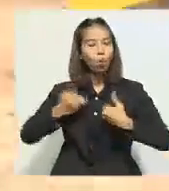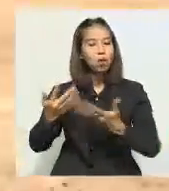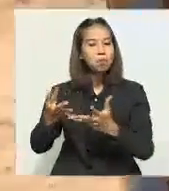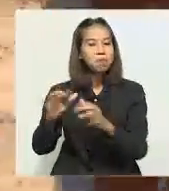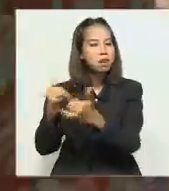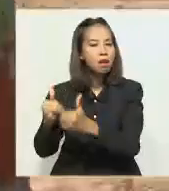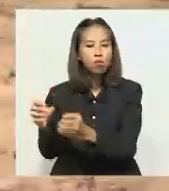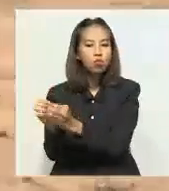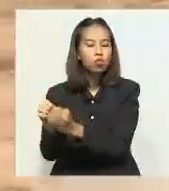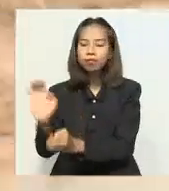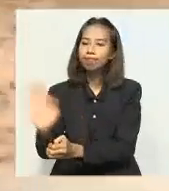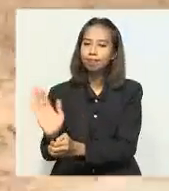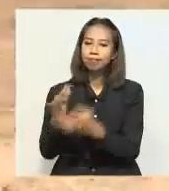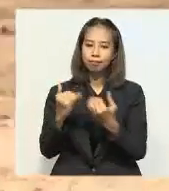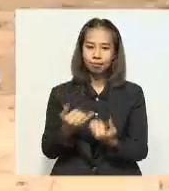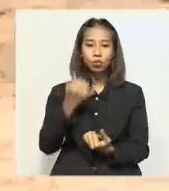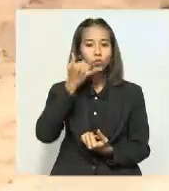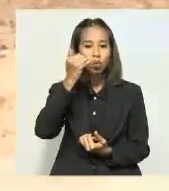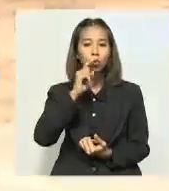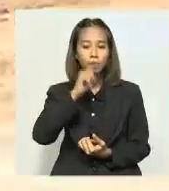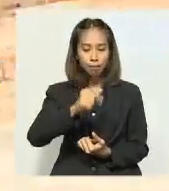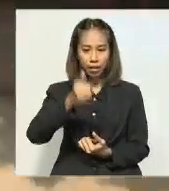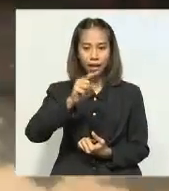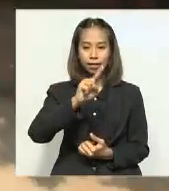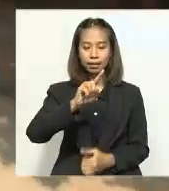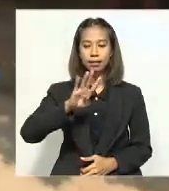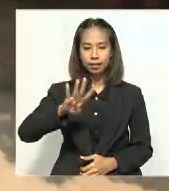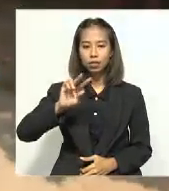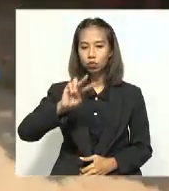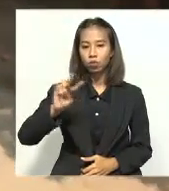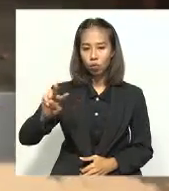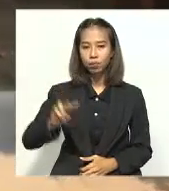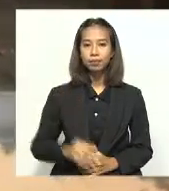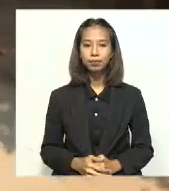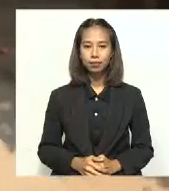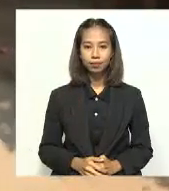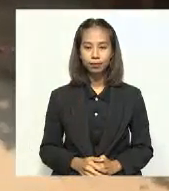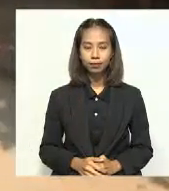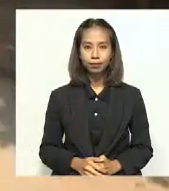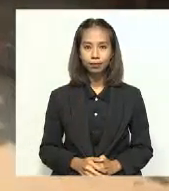ดยสามารถสอบถามข้อมูลเพิ่มเติมได้ที่1422ค่ะ